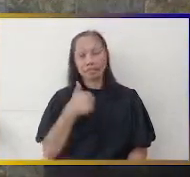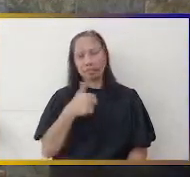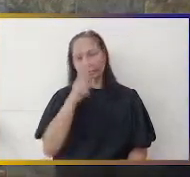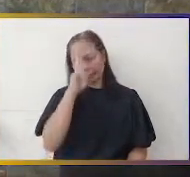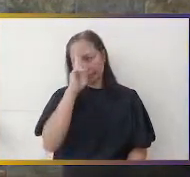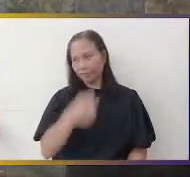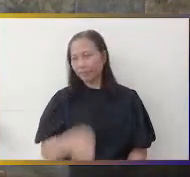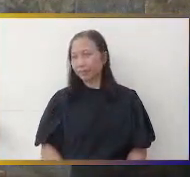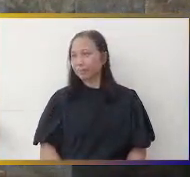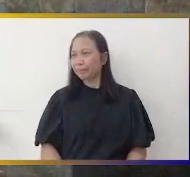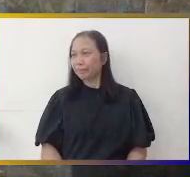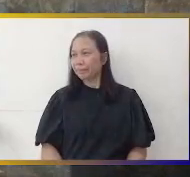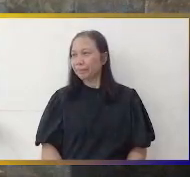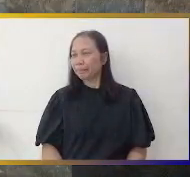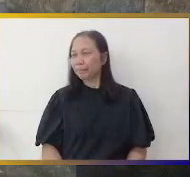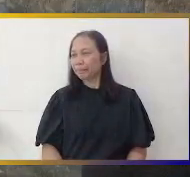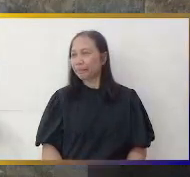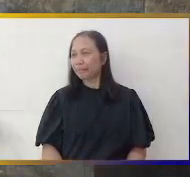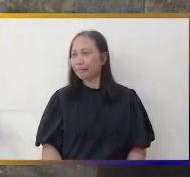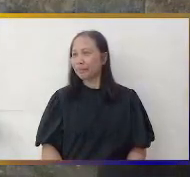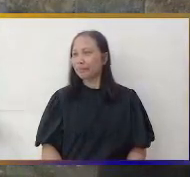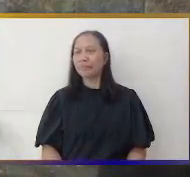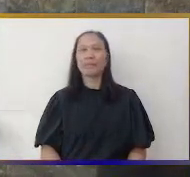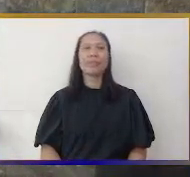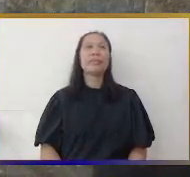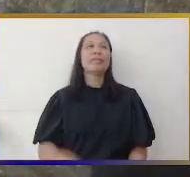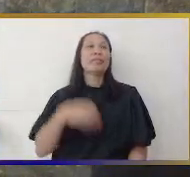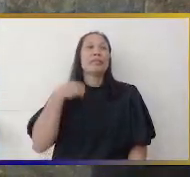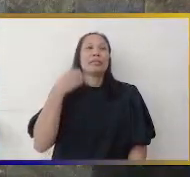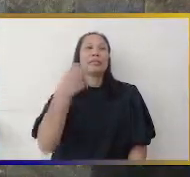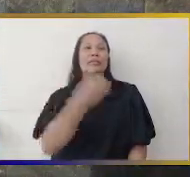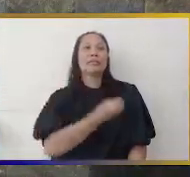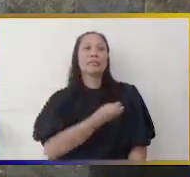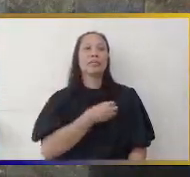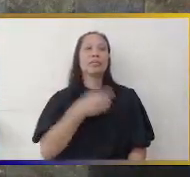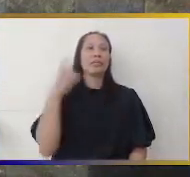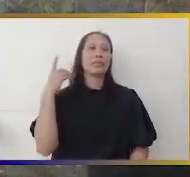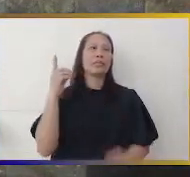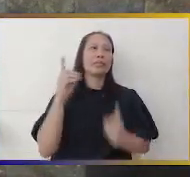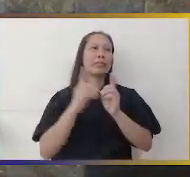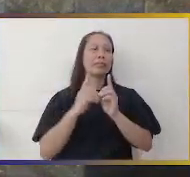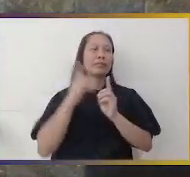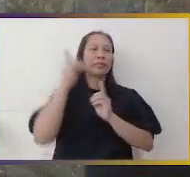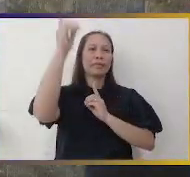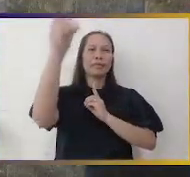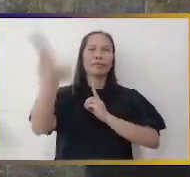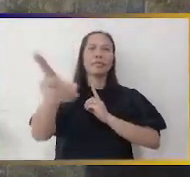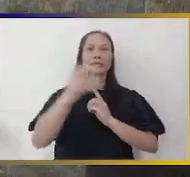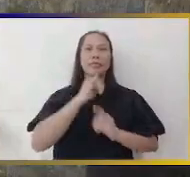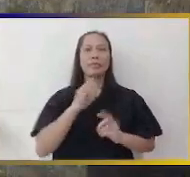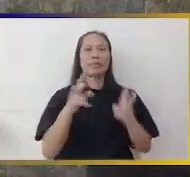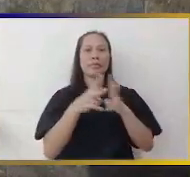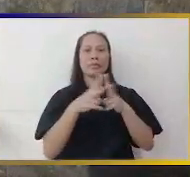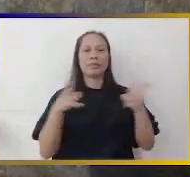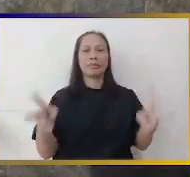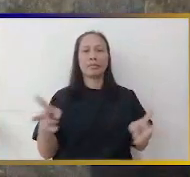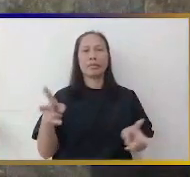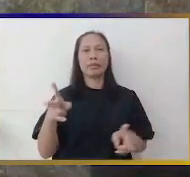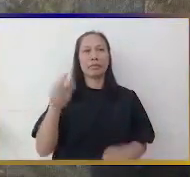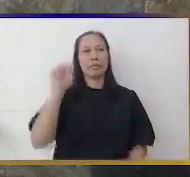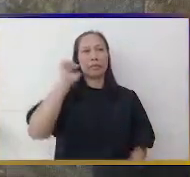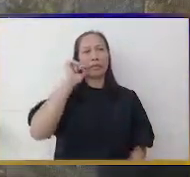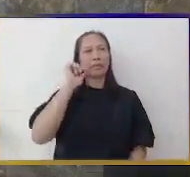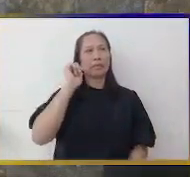ang atin pong ah ah ang atin pong distansya ang kay hindi natin maaabot ang kaisipan ng panginoon and yet ang